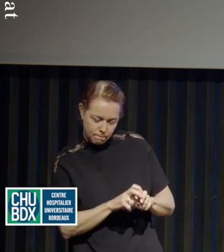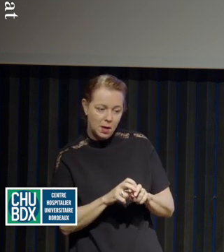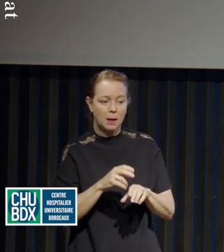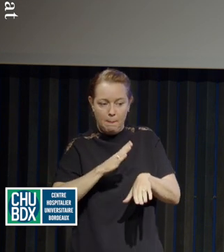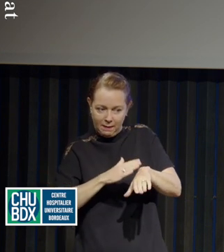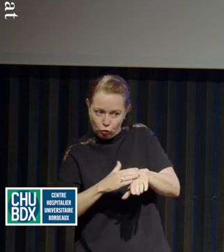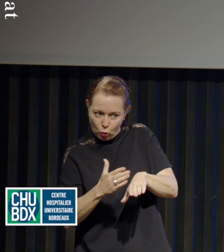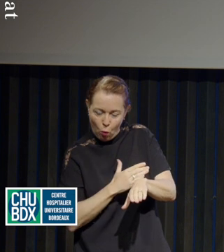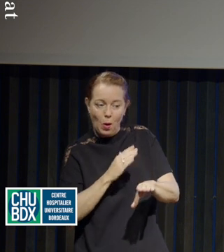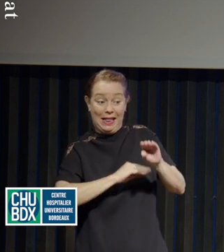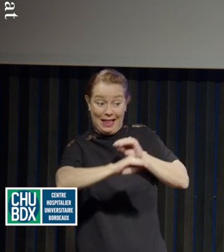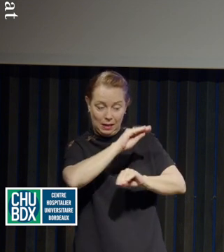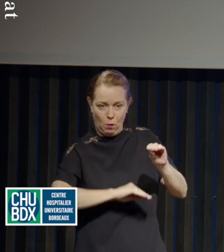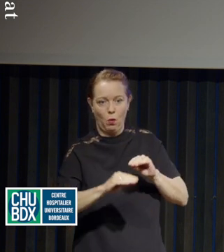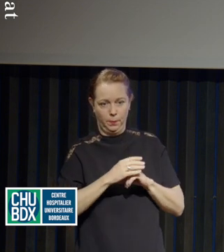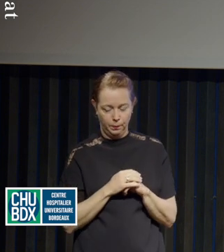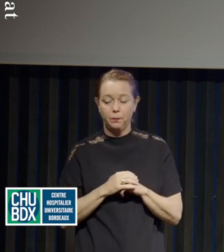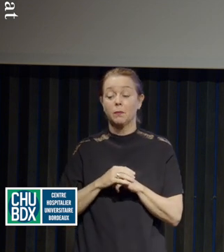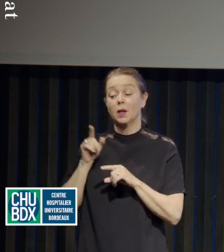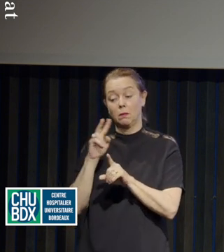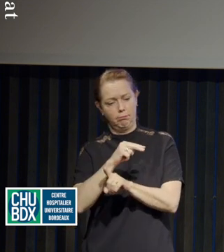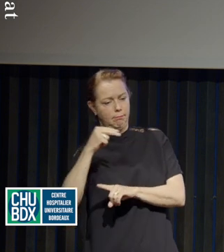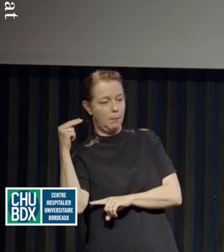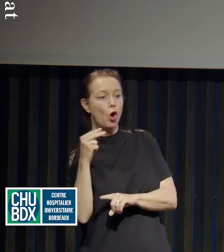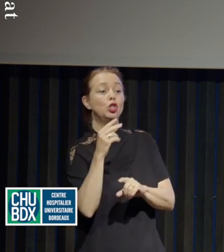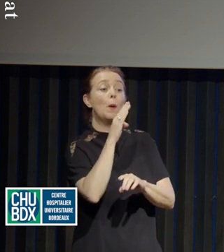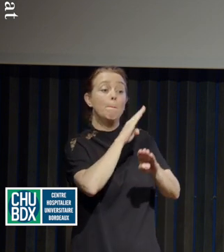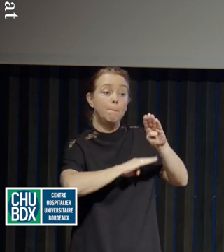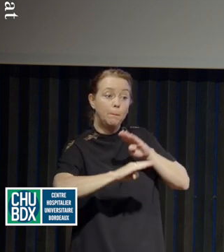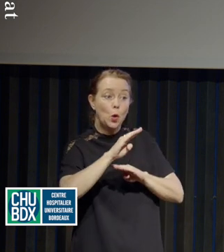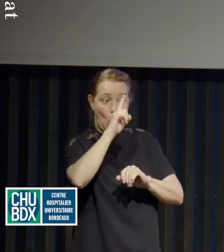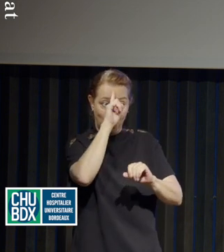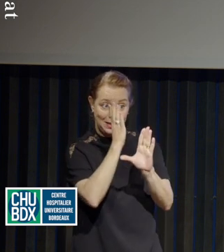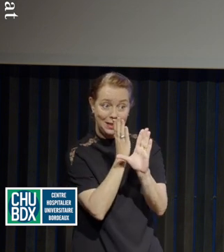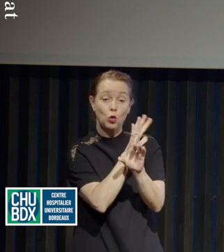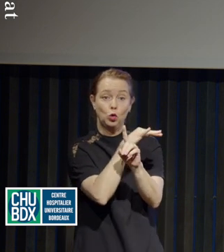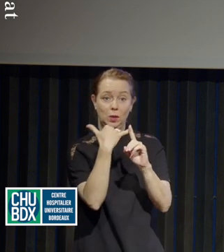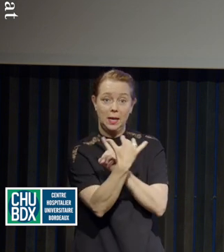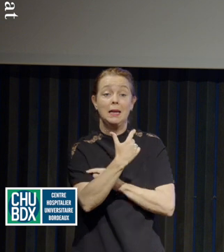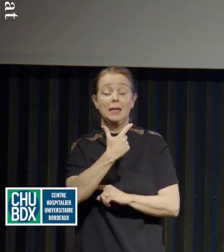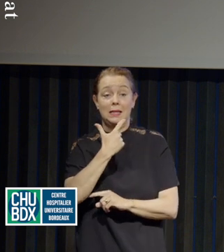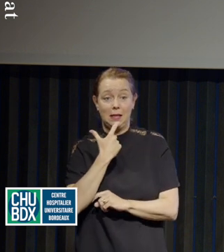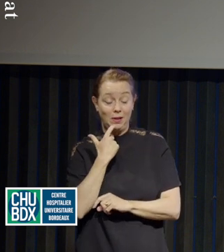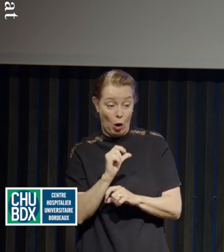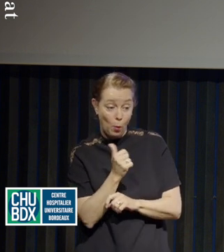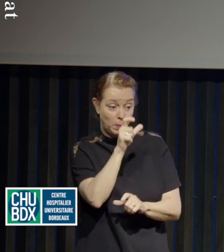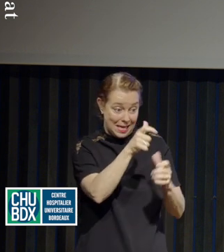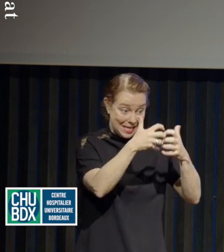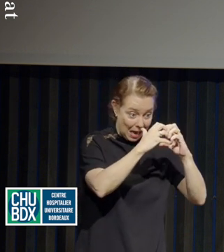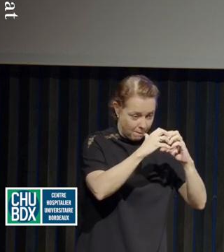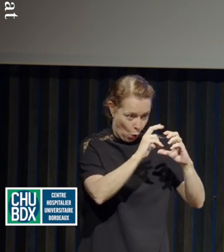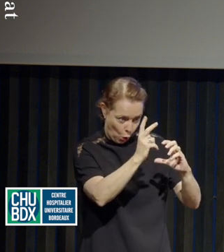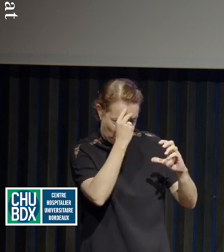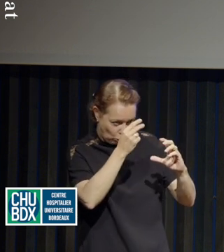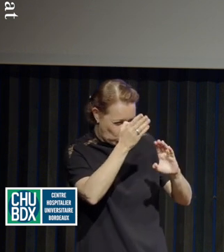des maladies mentales. Elle utilise une approche biopsychosociale qui combine à la fois une compréhension de la biologie du cerveau,